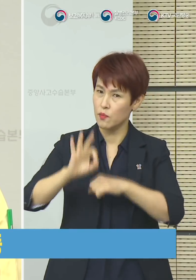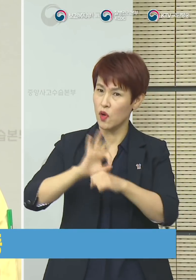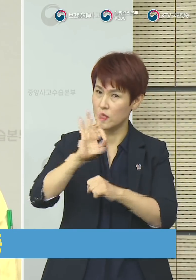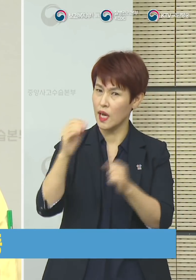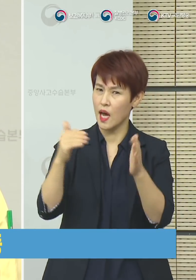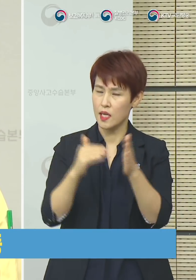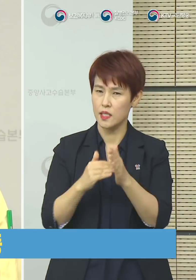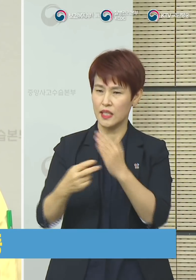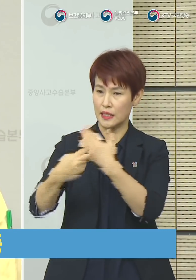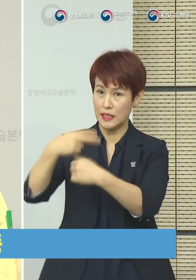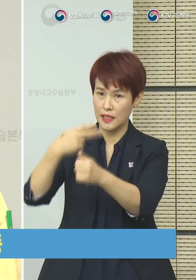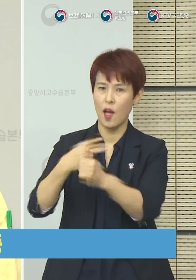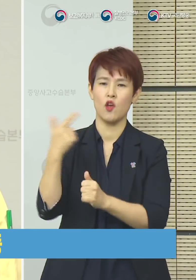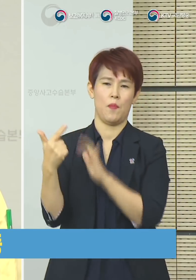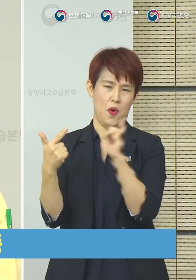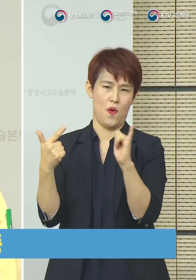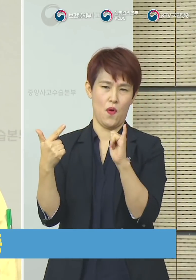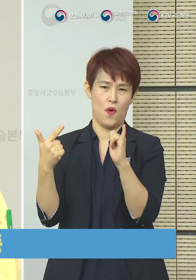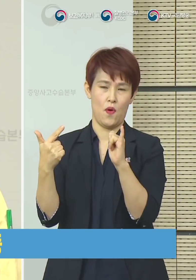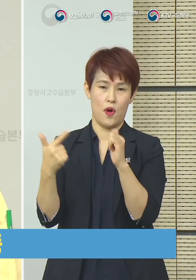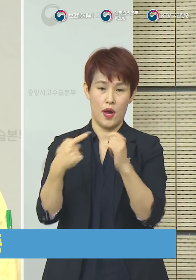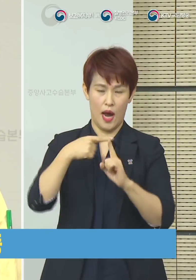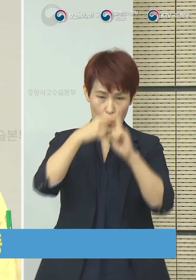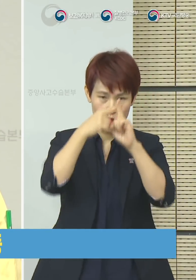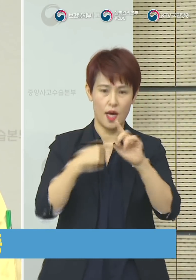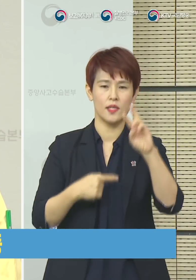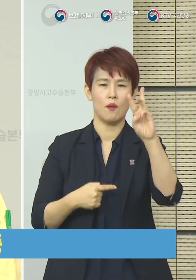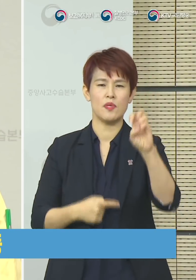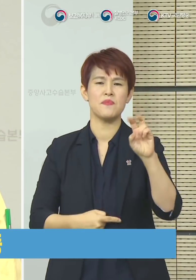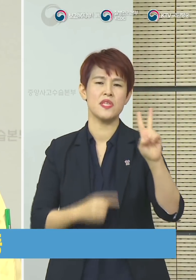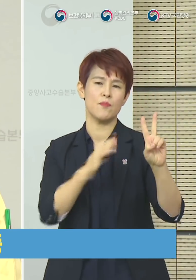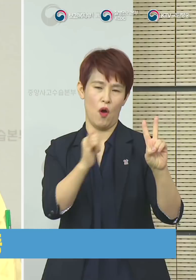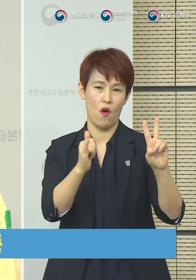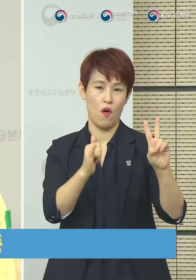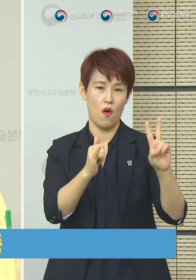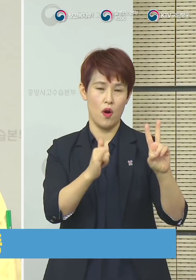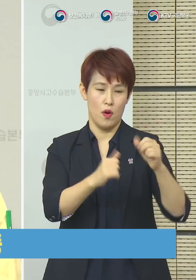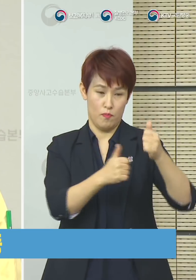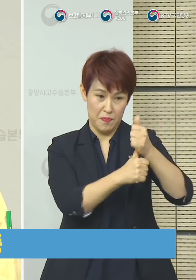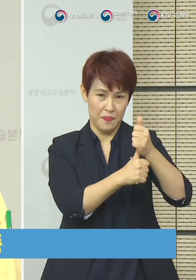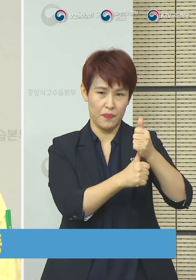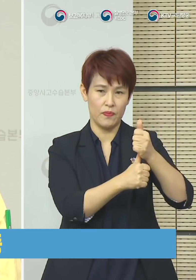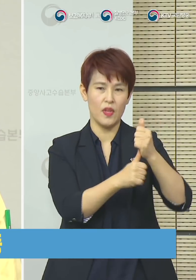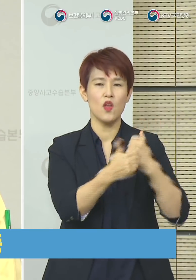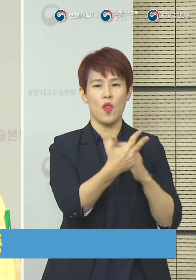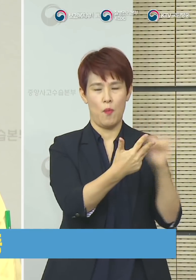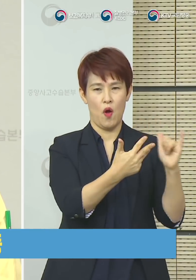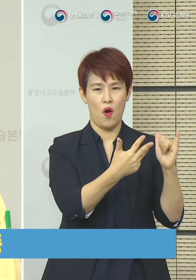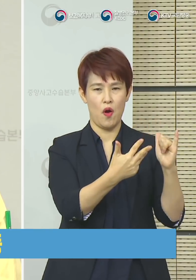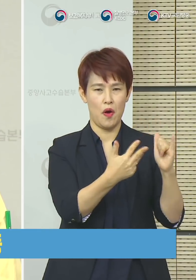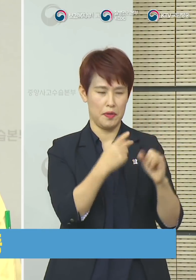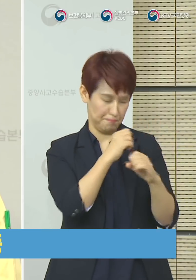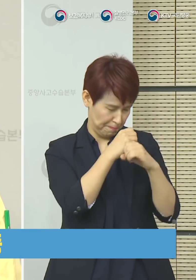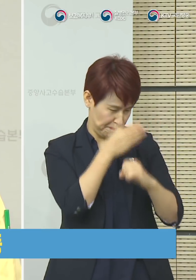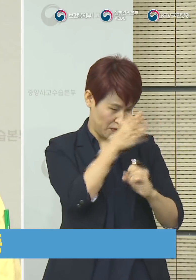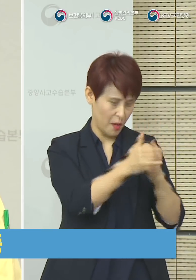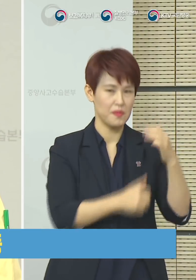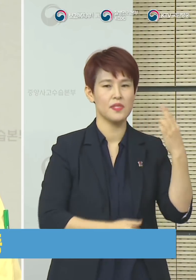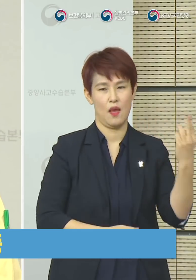10시까지 의사 6명, 간호사 32명, 간호조무사 8명, 임상병리사